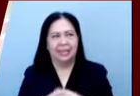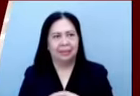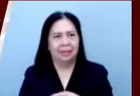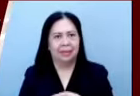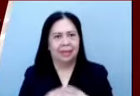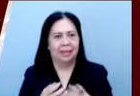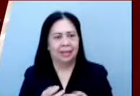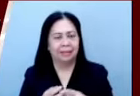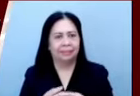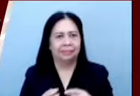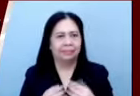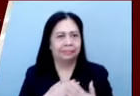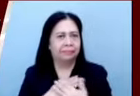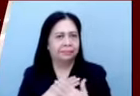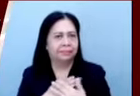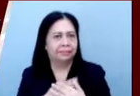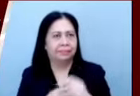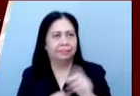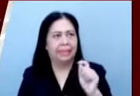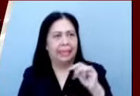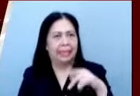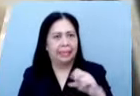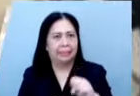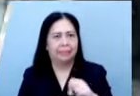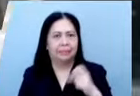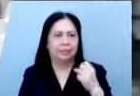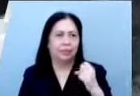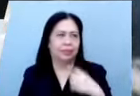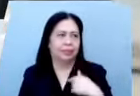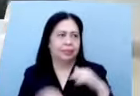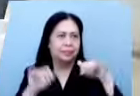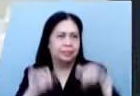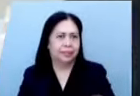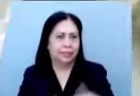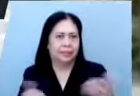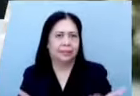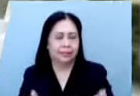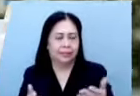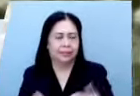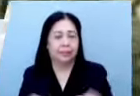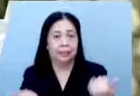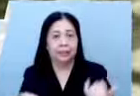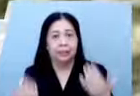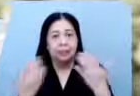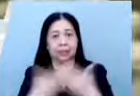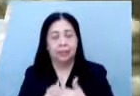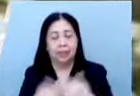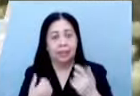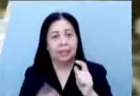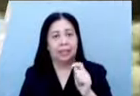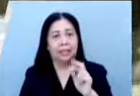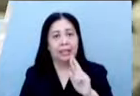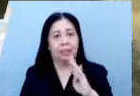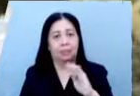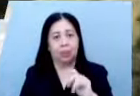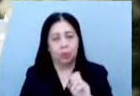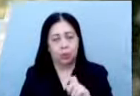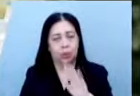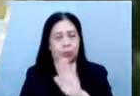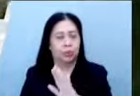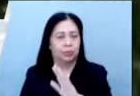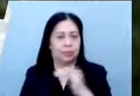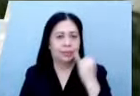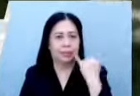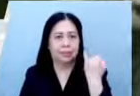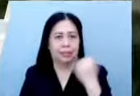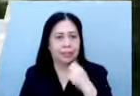mga tips sa akin para magtagal sa industriyang to. Ngayong gabi magkakaroon ng tribute program ang talent management ni Jacqueline na